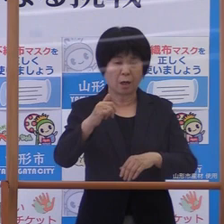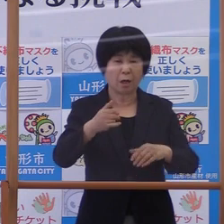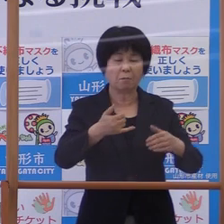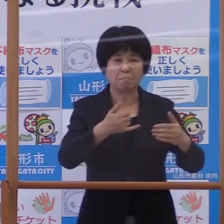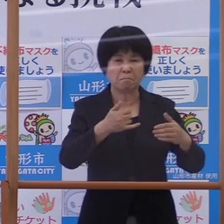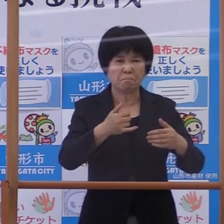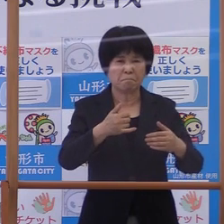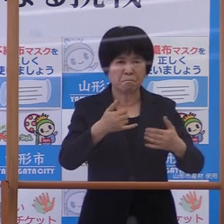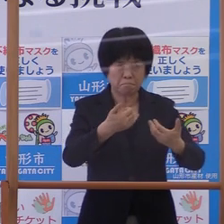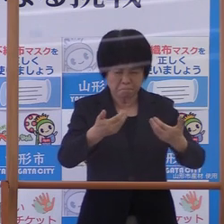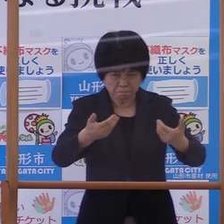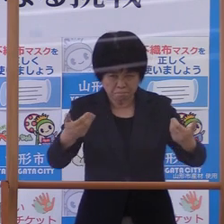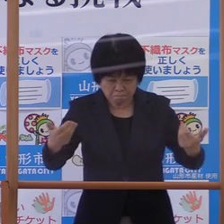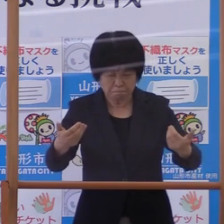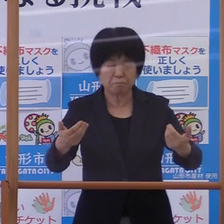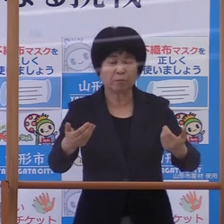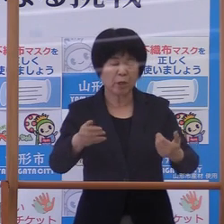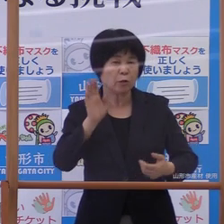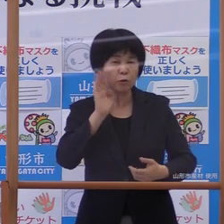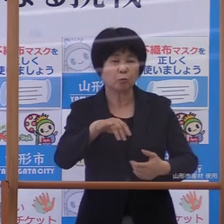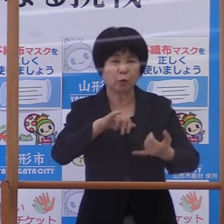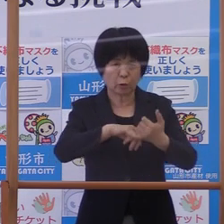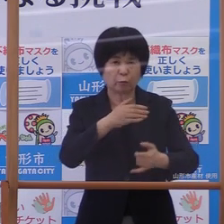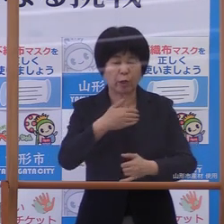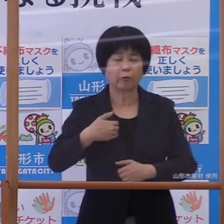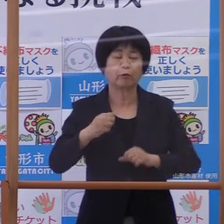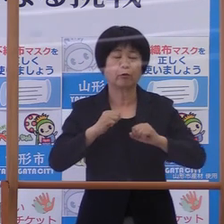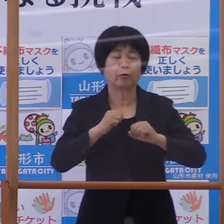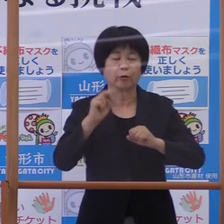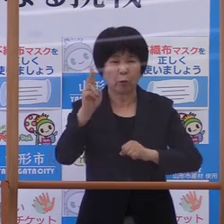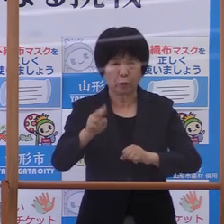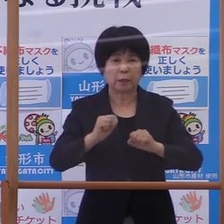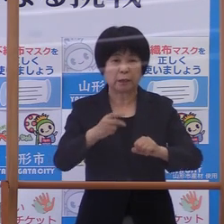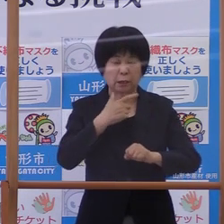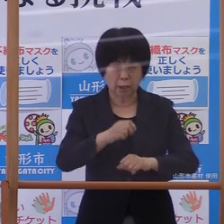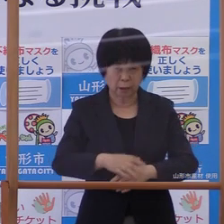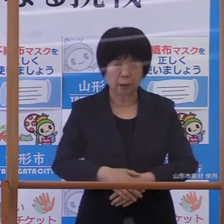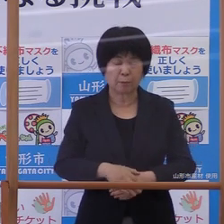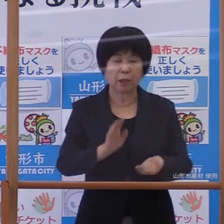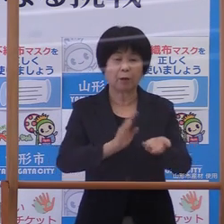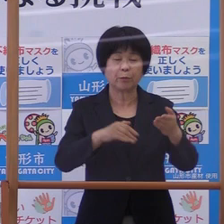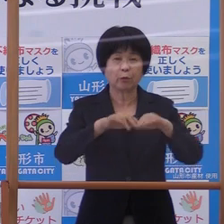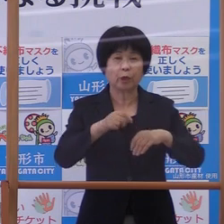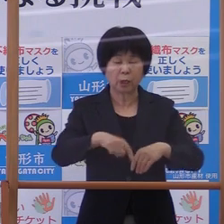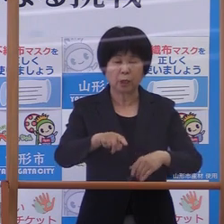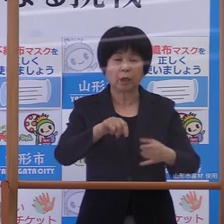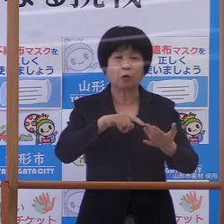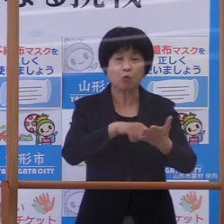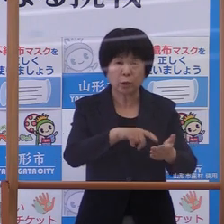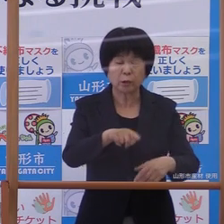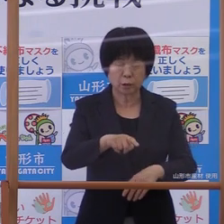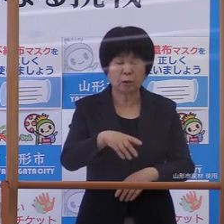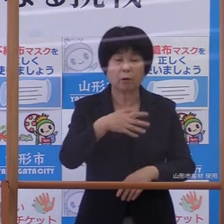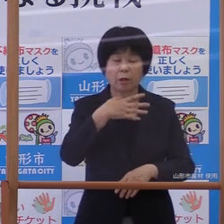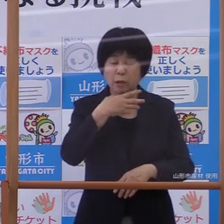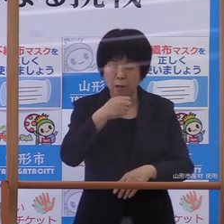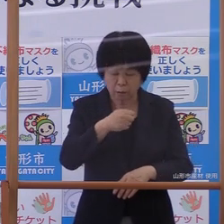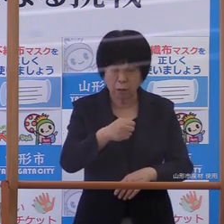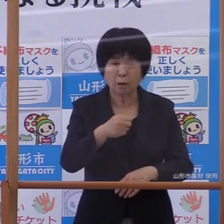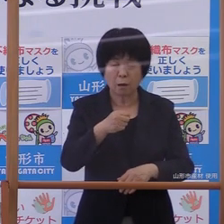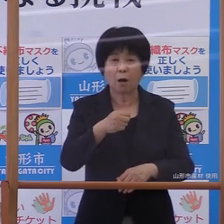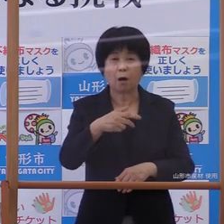ることでスムーズな予約につなげたいと考えております。なお委員受付については年齢制限は設け